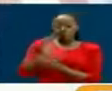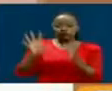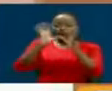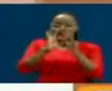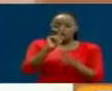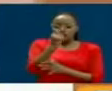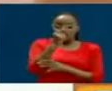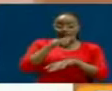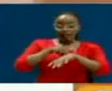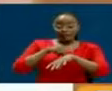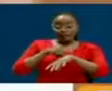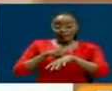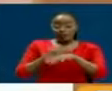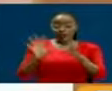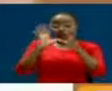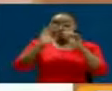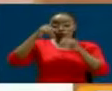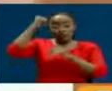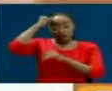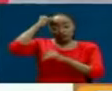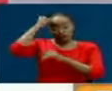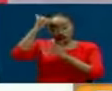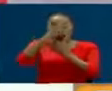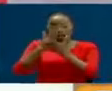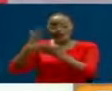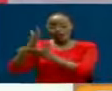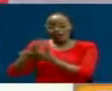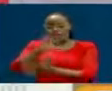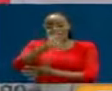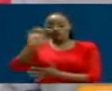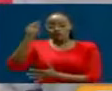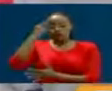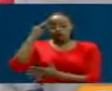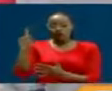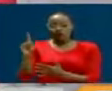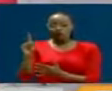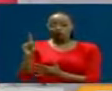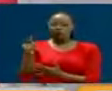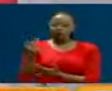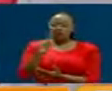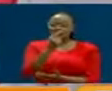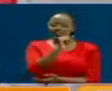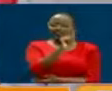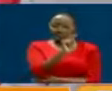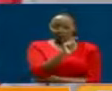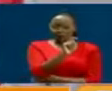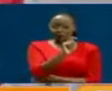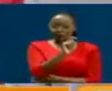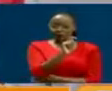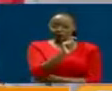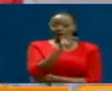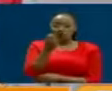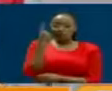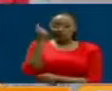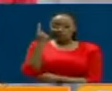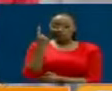shule kwa mara ya kwanza wanaweza kusoma kwa zamu. The fees for first term, are